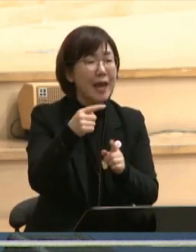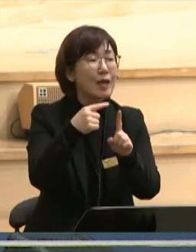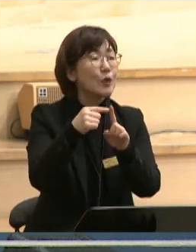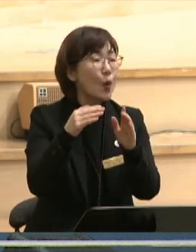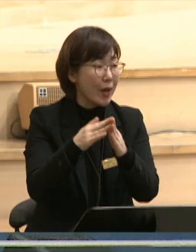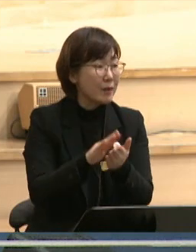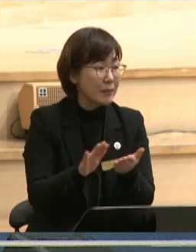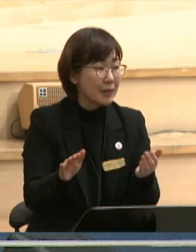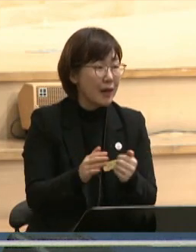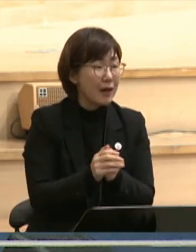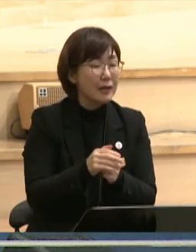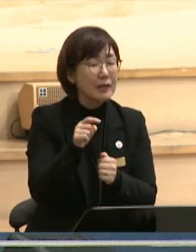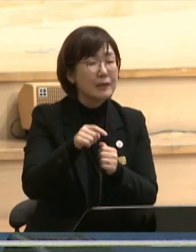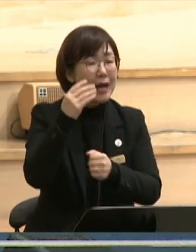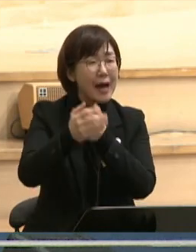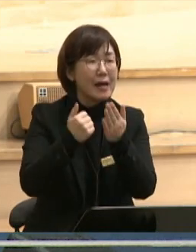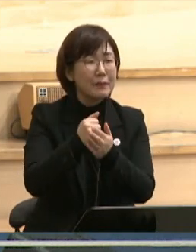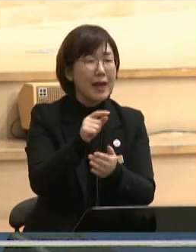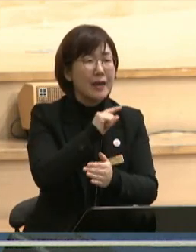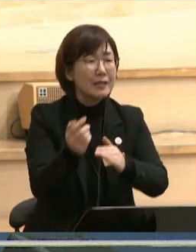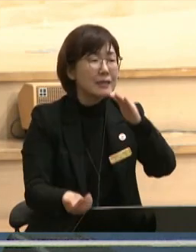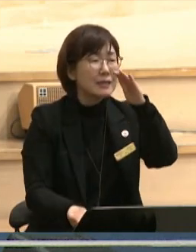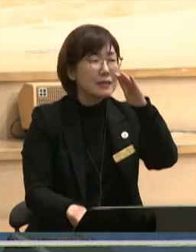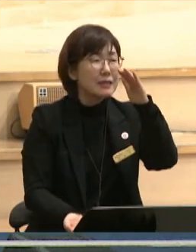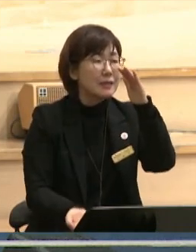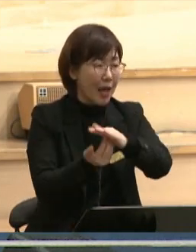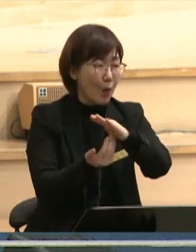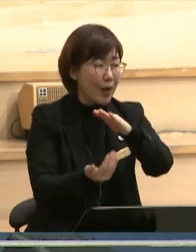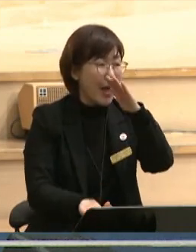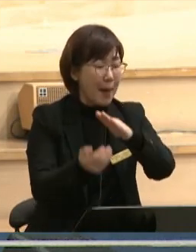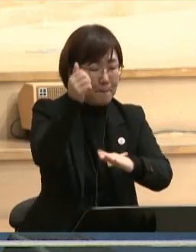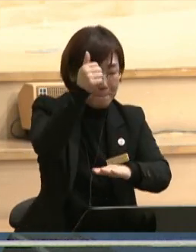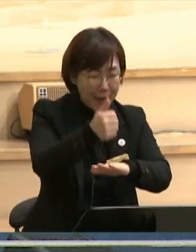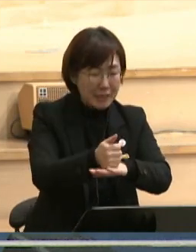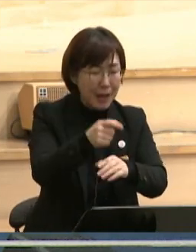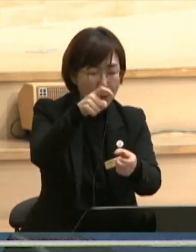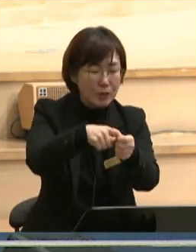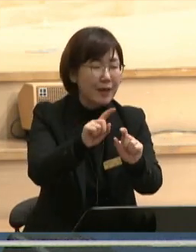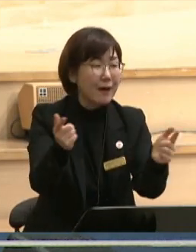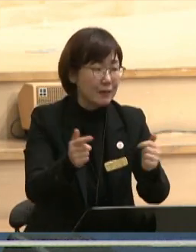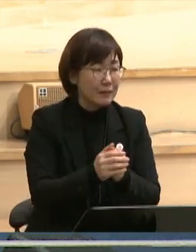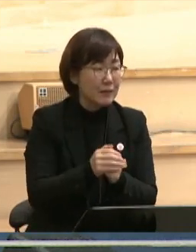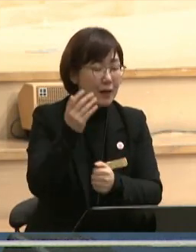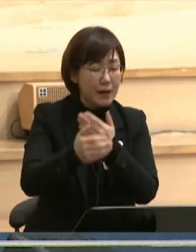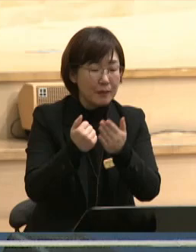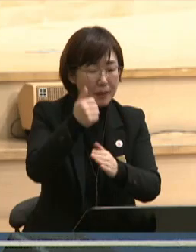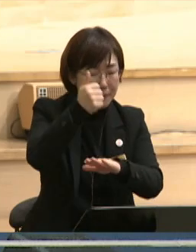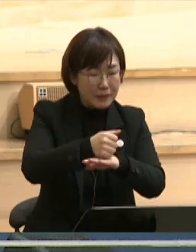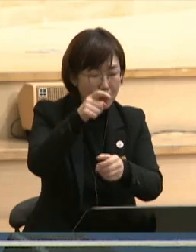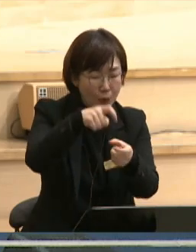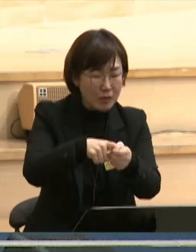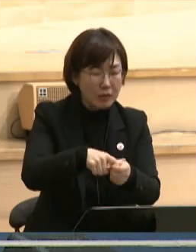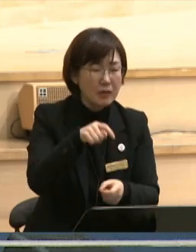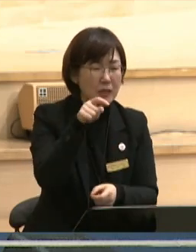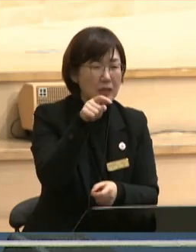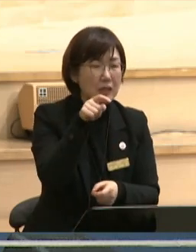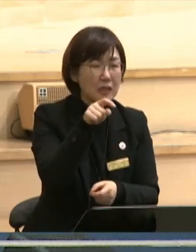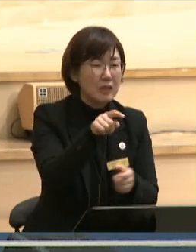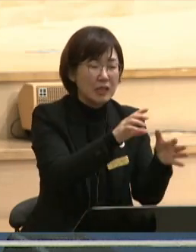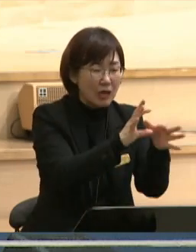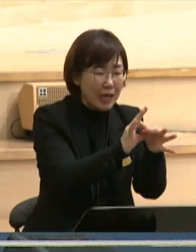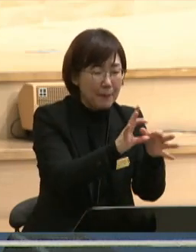하나님의 최종 목적이 아니옵시다 하나님의 최종 목적은 이게 아니에요